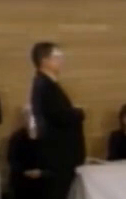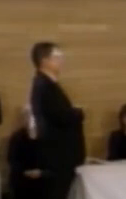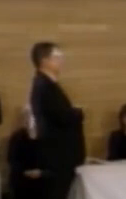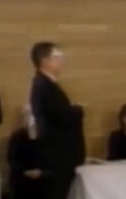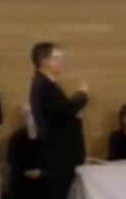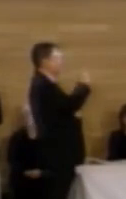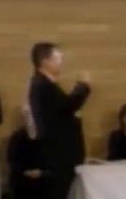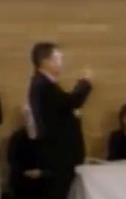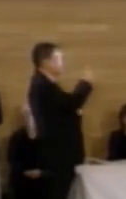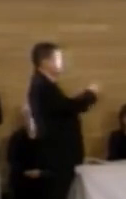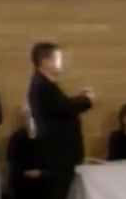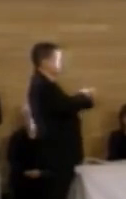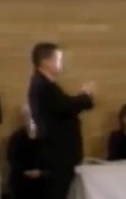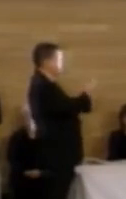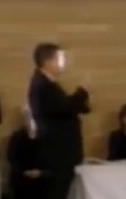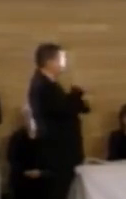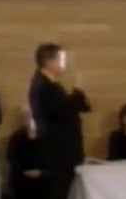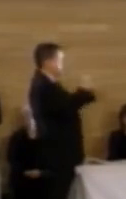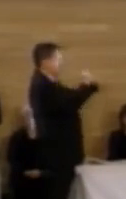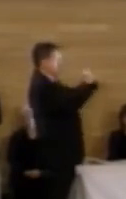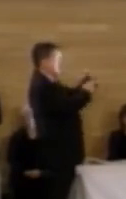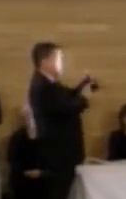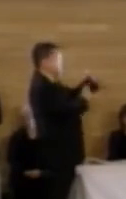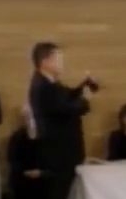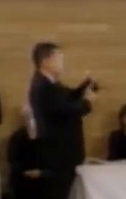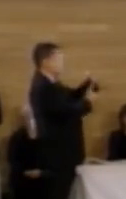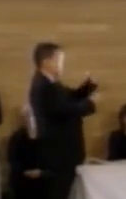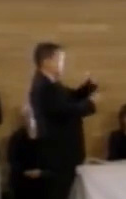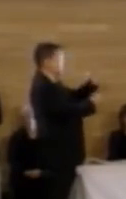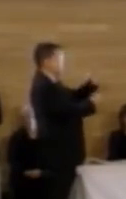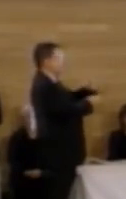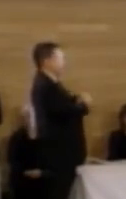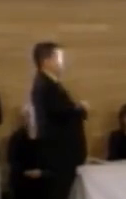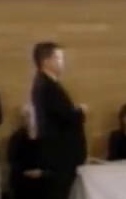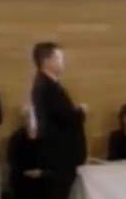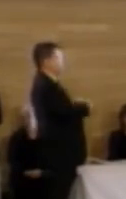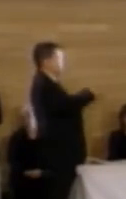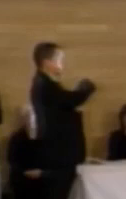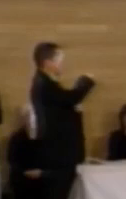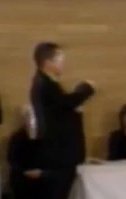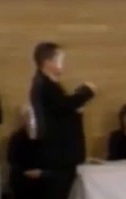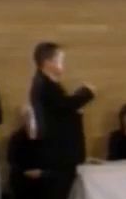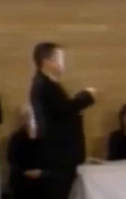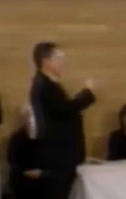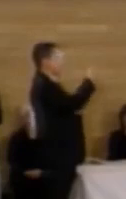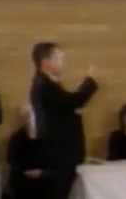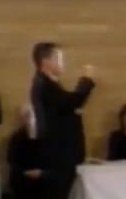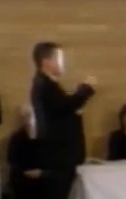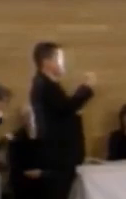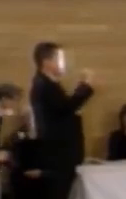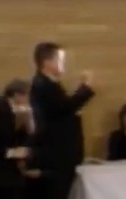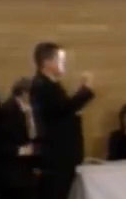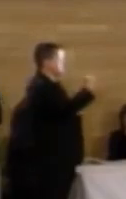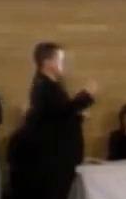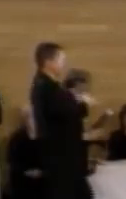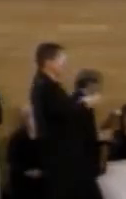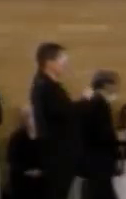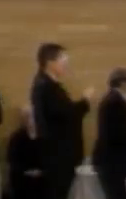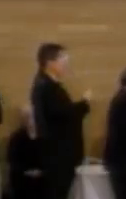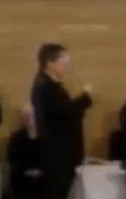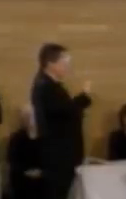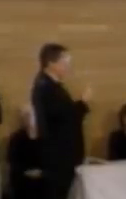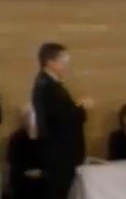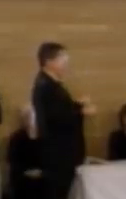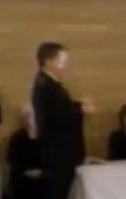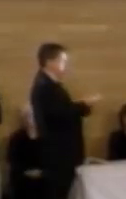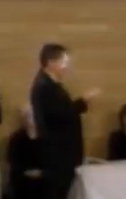11年前の3月11日マグニチュード 9.0 の巨大地震が引き起こした凄まじい津波により